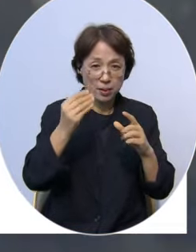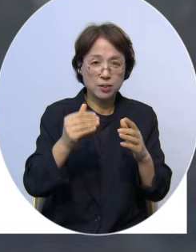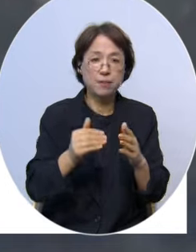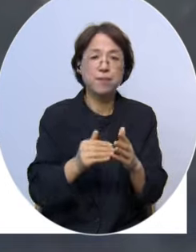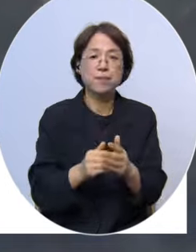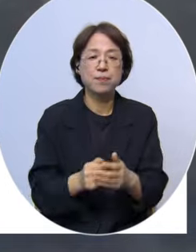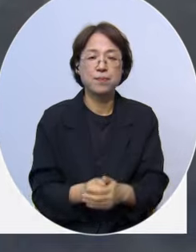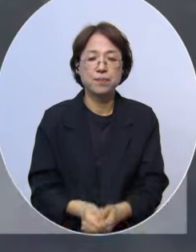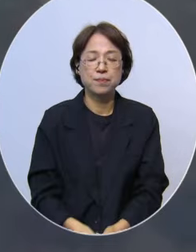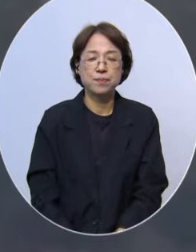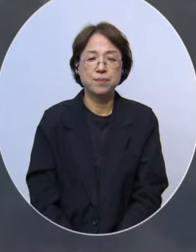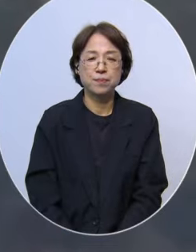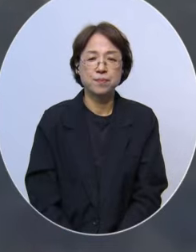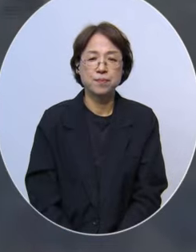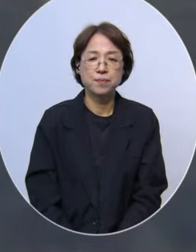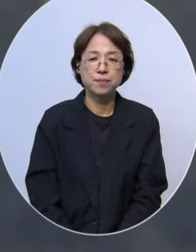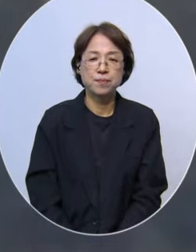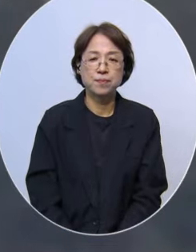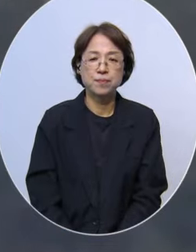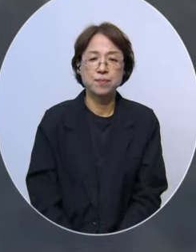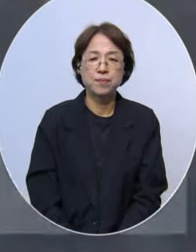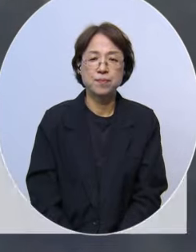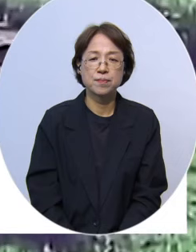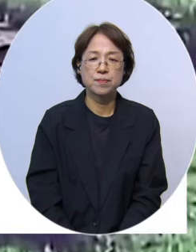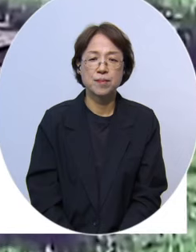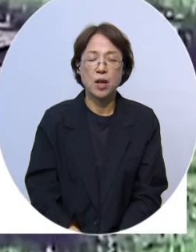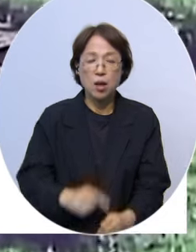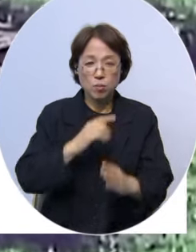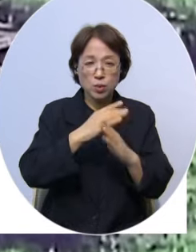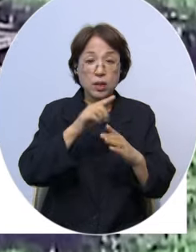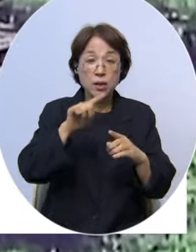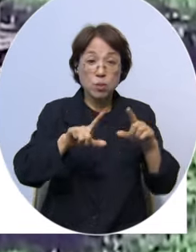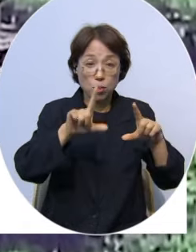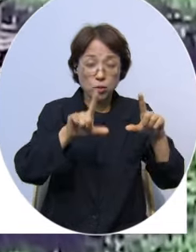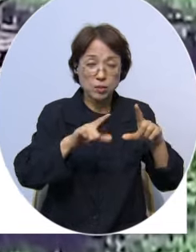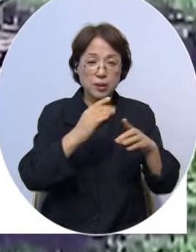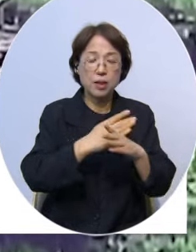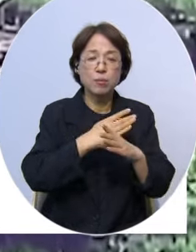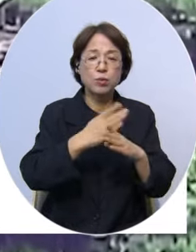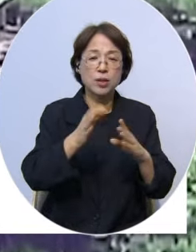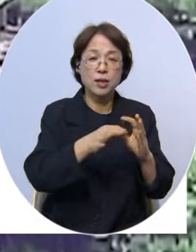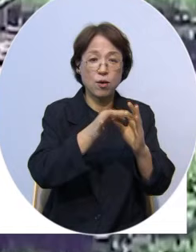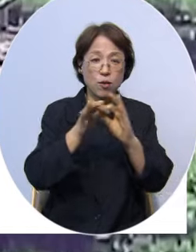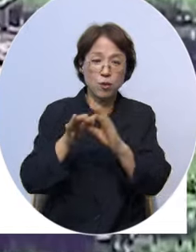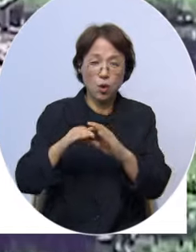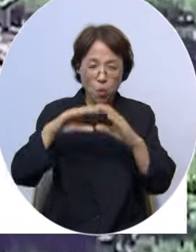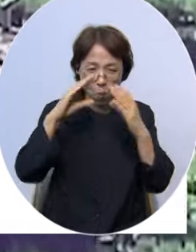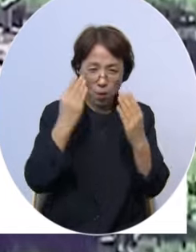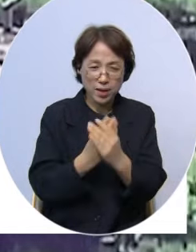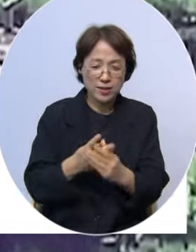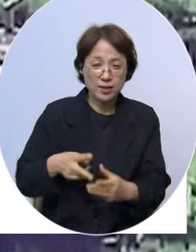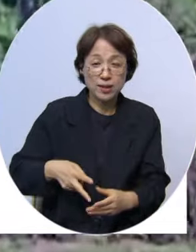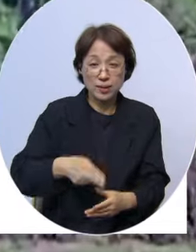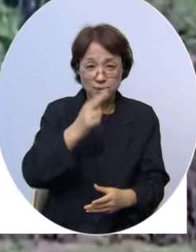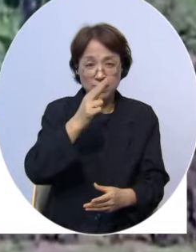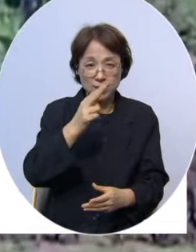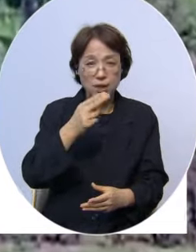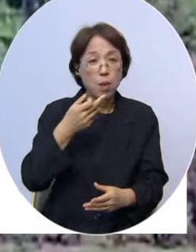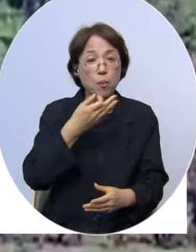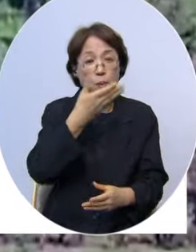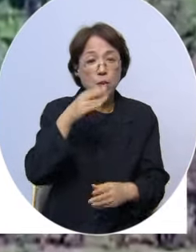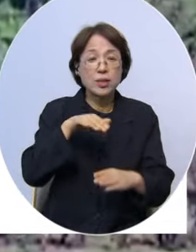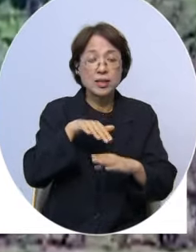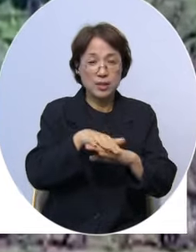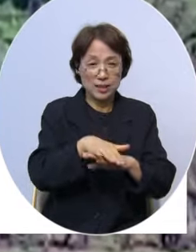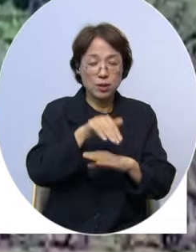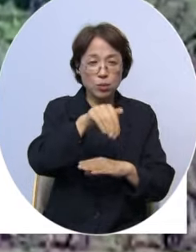감시장비에 포착됐습니다 합참은 북한의 이런 작업이 남북간의 연결을 완전히 차단했다는 보여주기식